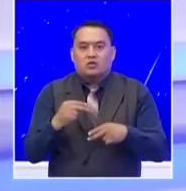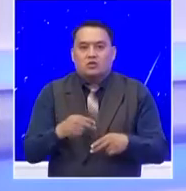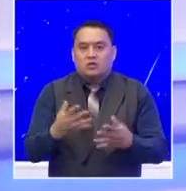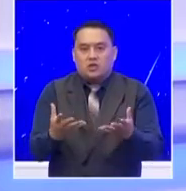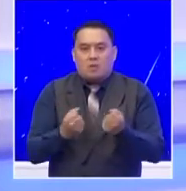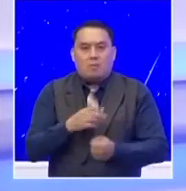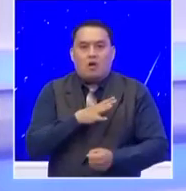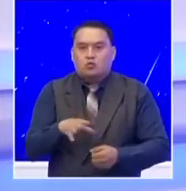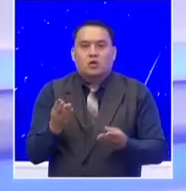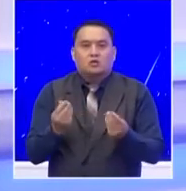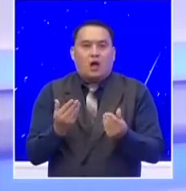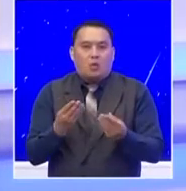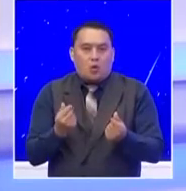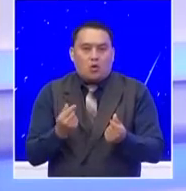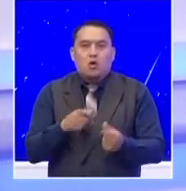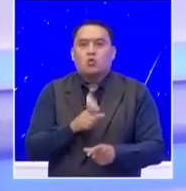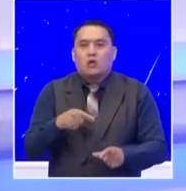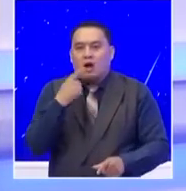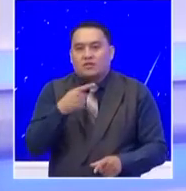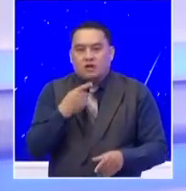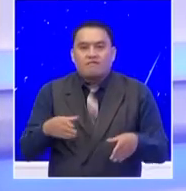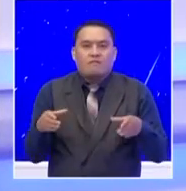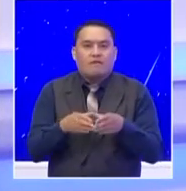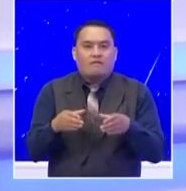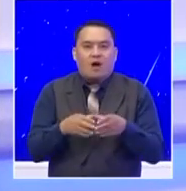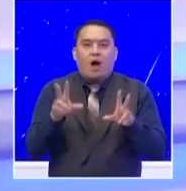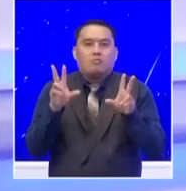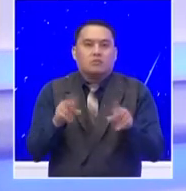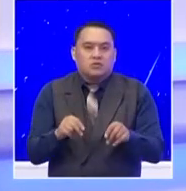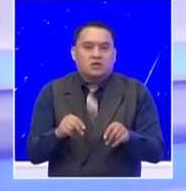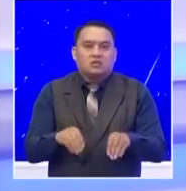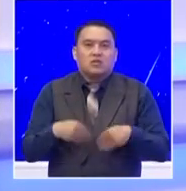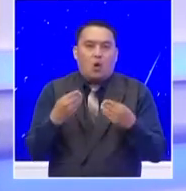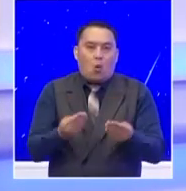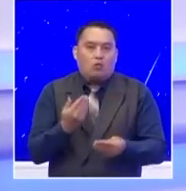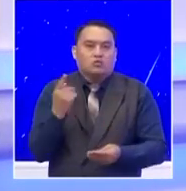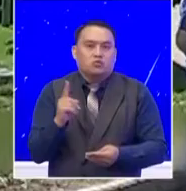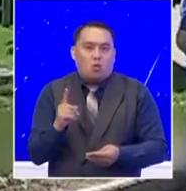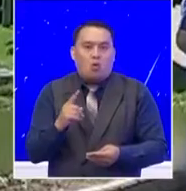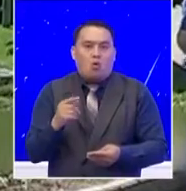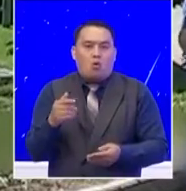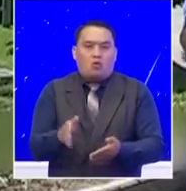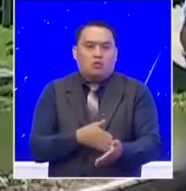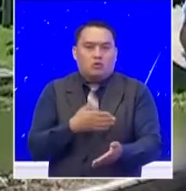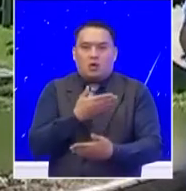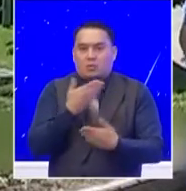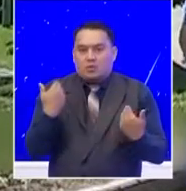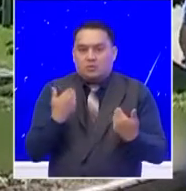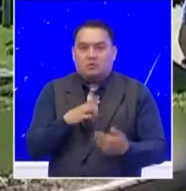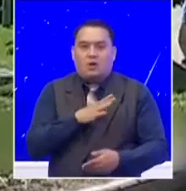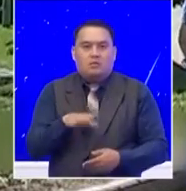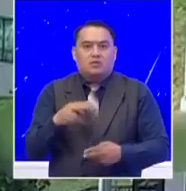не получили деньги за работу. Люди говорят, подрядная организация обещала рассчитаться с ними, но годы шли, а ничего не